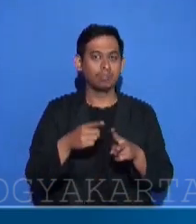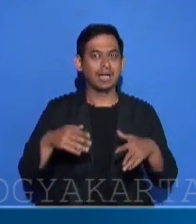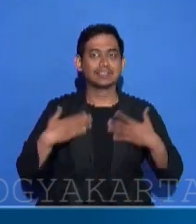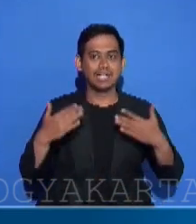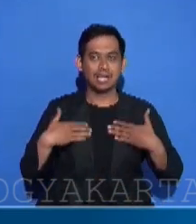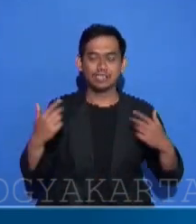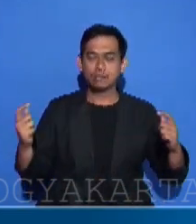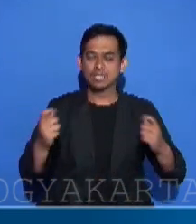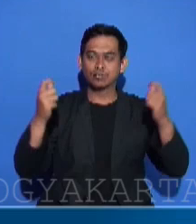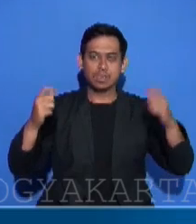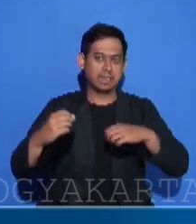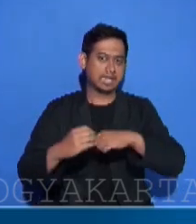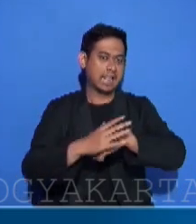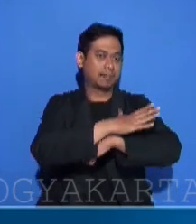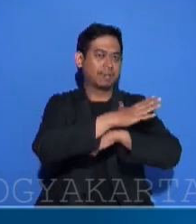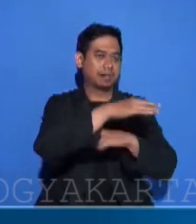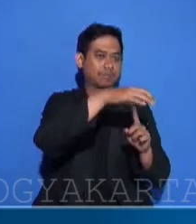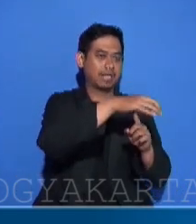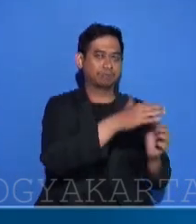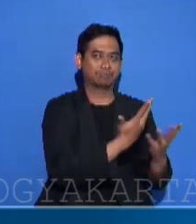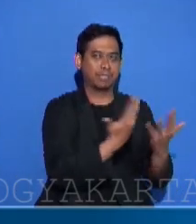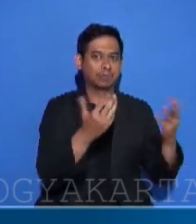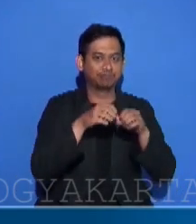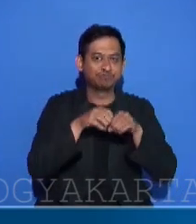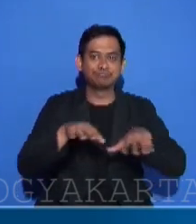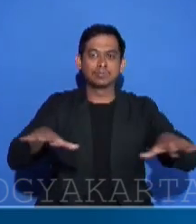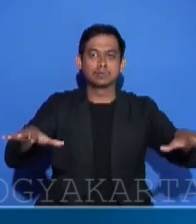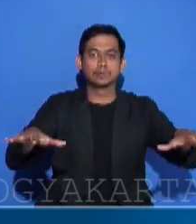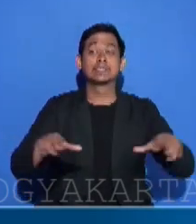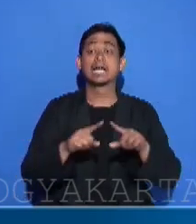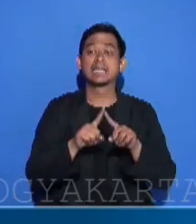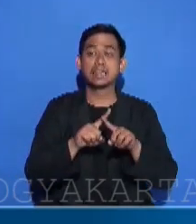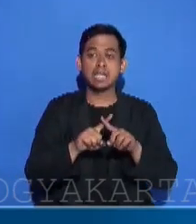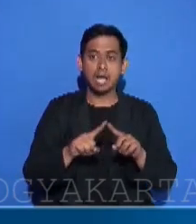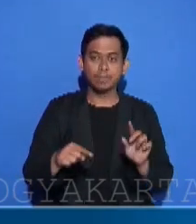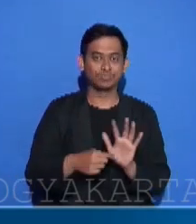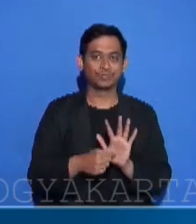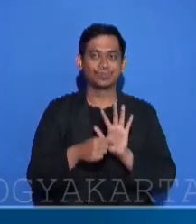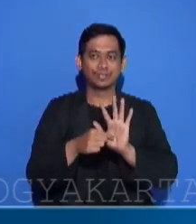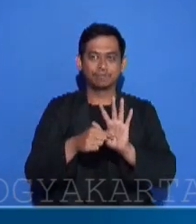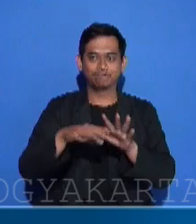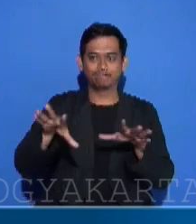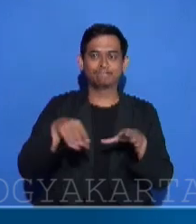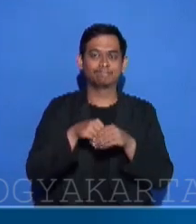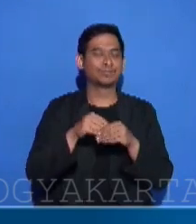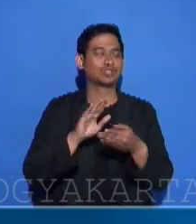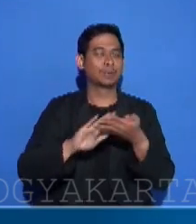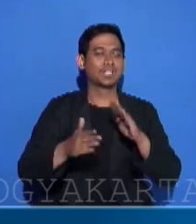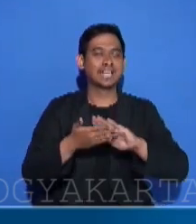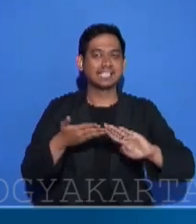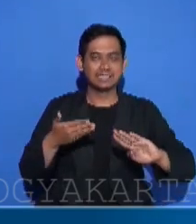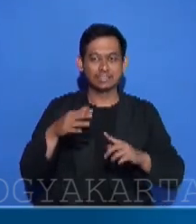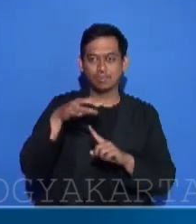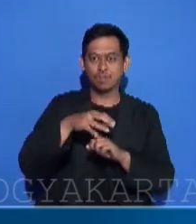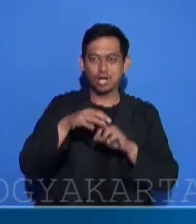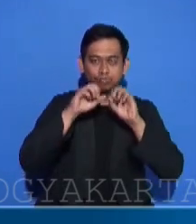inspirasi bagi para santri maupun masyarakat luas, tetapi juga merupakan wujud kontribusi dari komunitas santri dalam